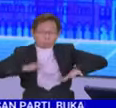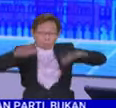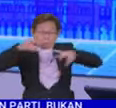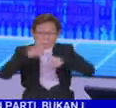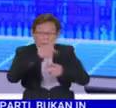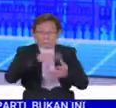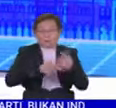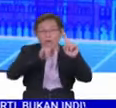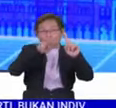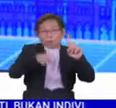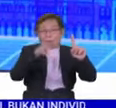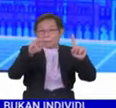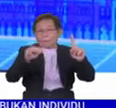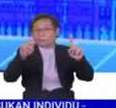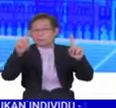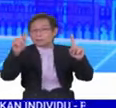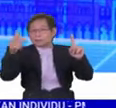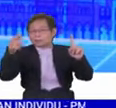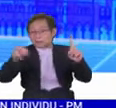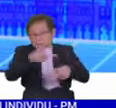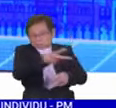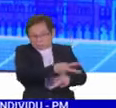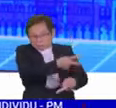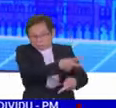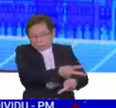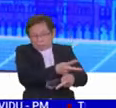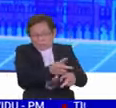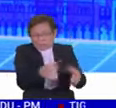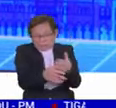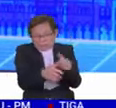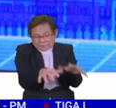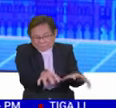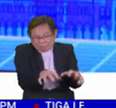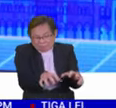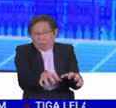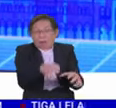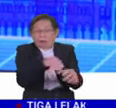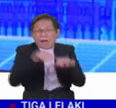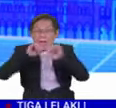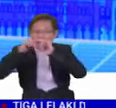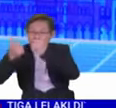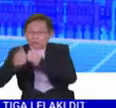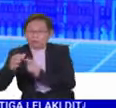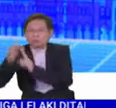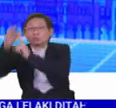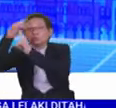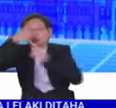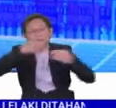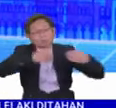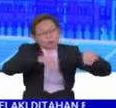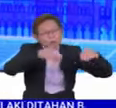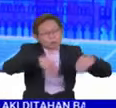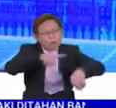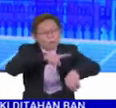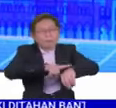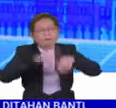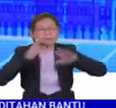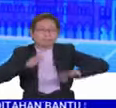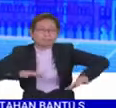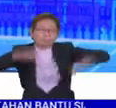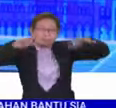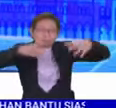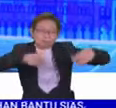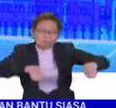ini, terdapat 1,000 metrik tan stok simpanan ikan segar beku dalam simpanan agensi itu khusus untuk jualan pada musim